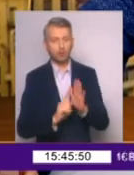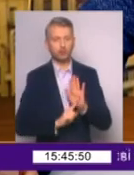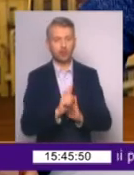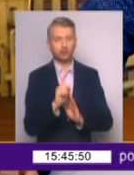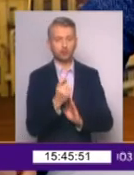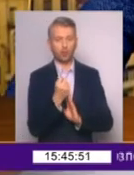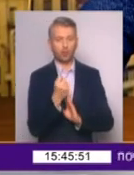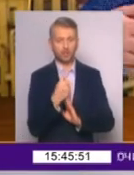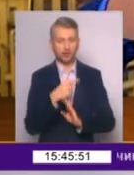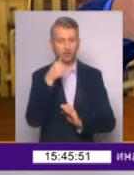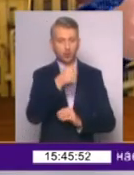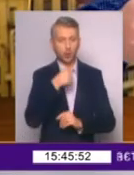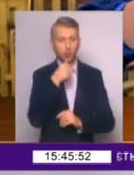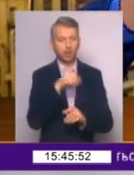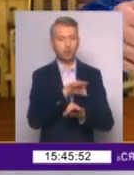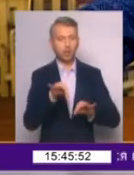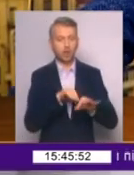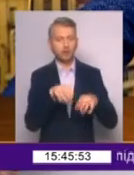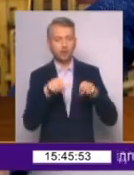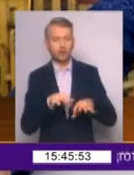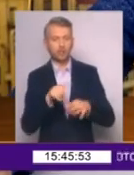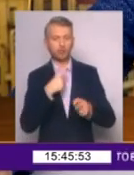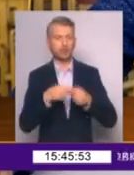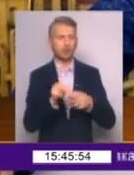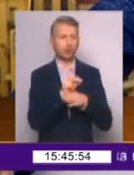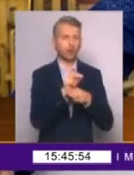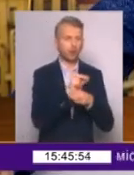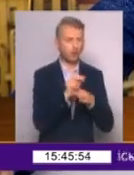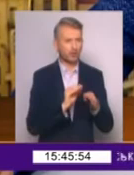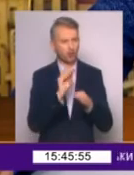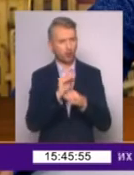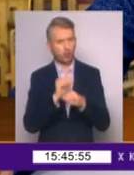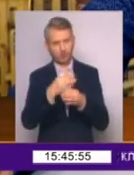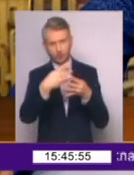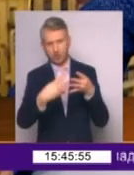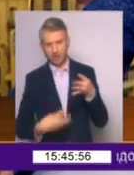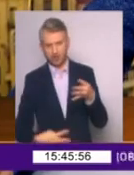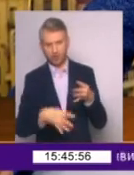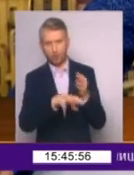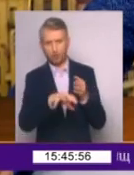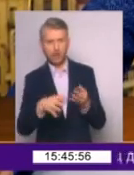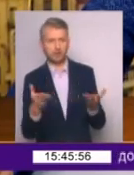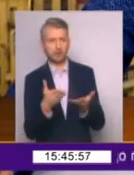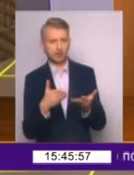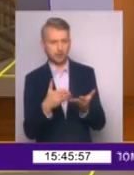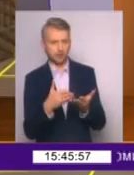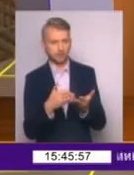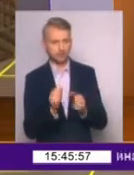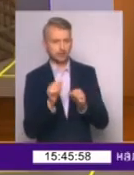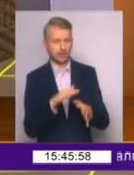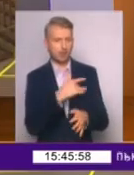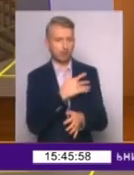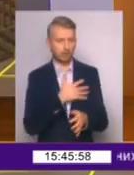11-го року, ті проекти рішення, які постійно коригуються, доповнюються переліком об'єктів, які йдуть на приватизацію там через